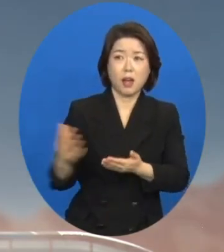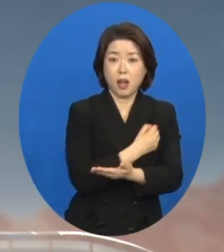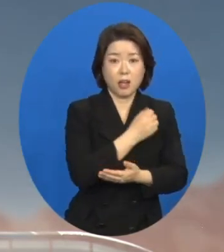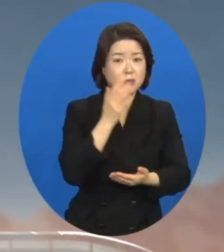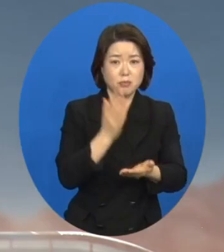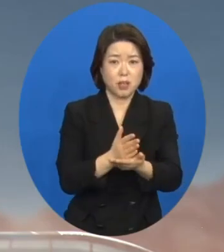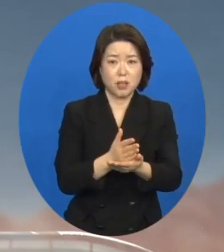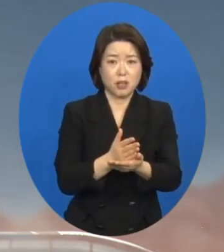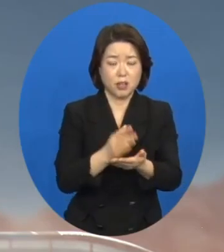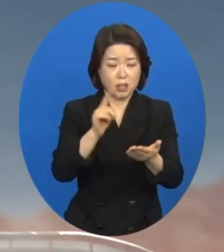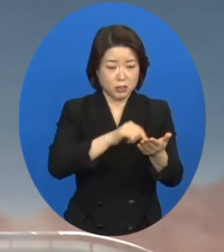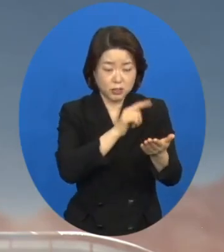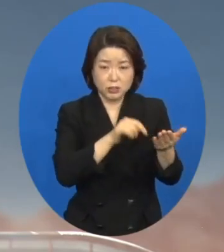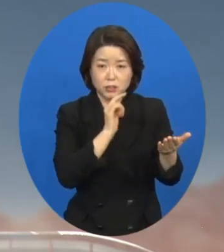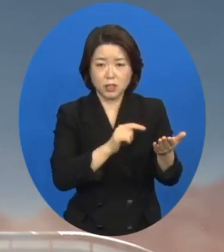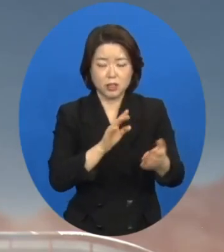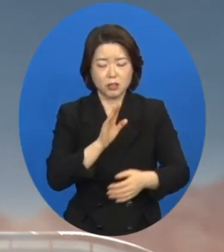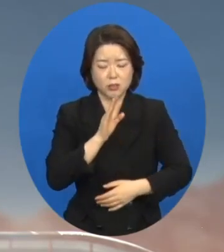그 대가는 너무나 두렵고 무서운 것입니다.